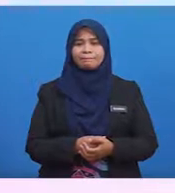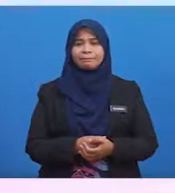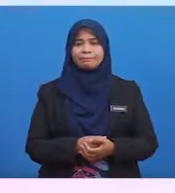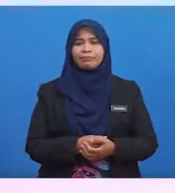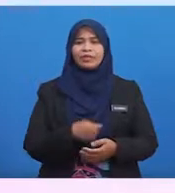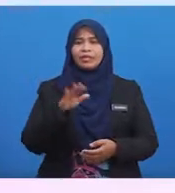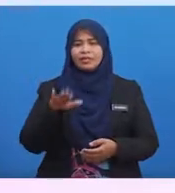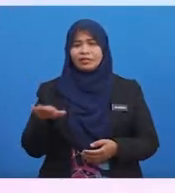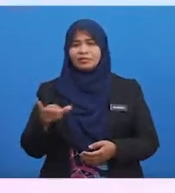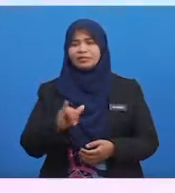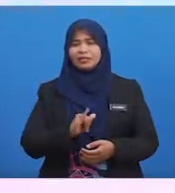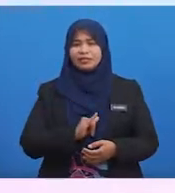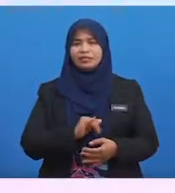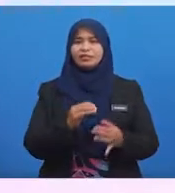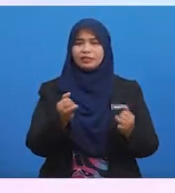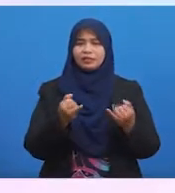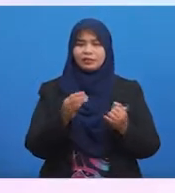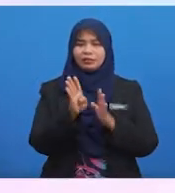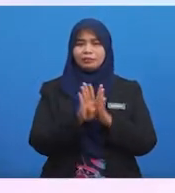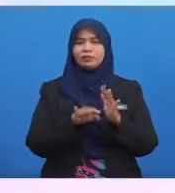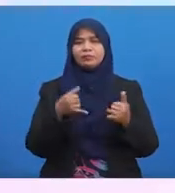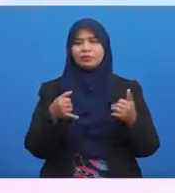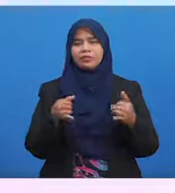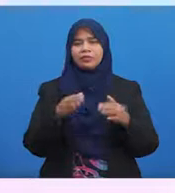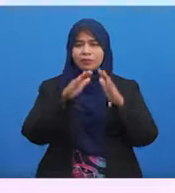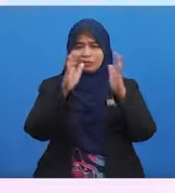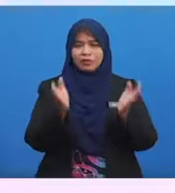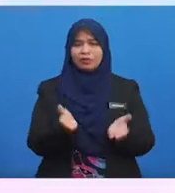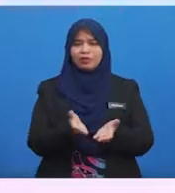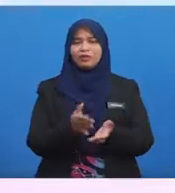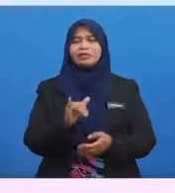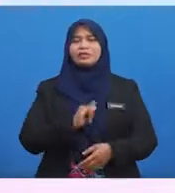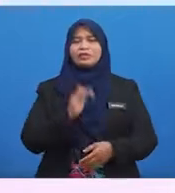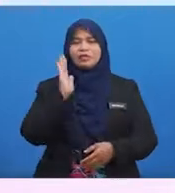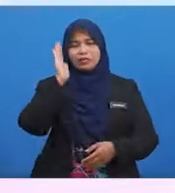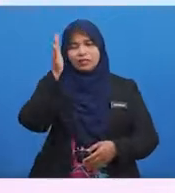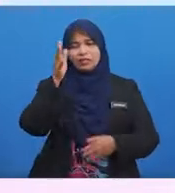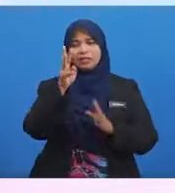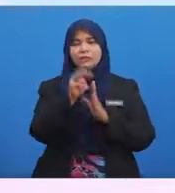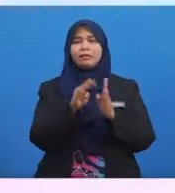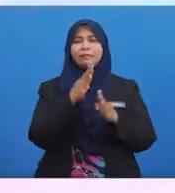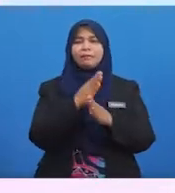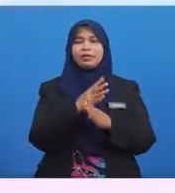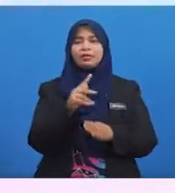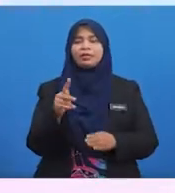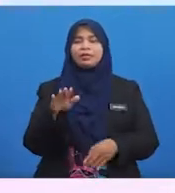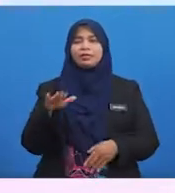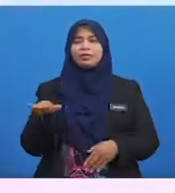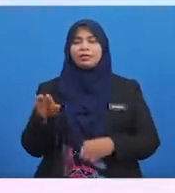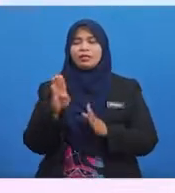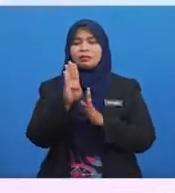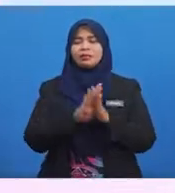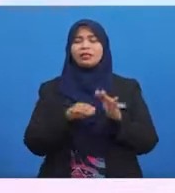Adi Saya ingin bermain bola saya akan membenarkan adik